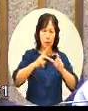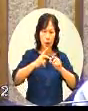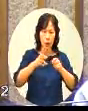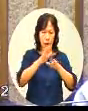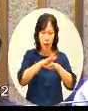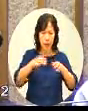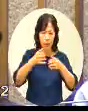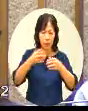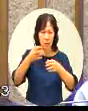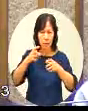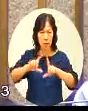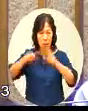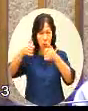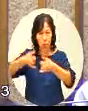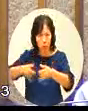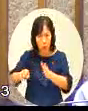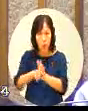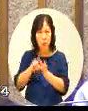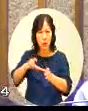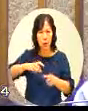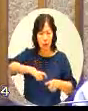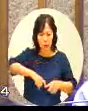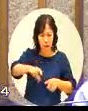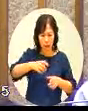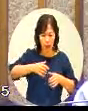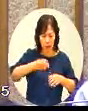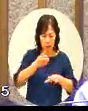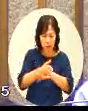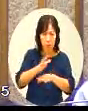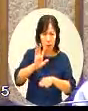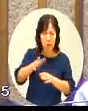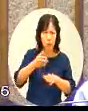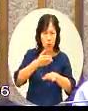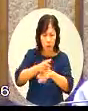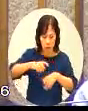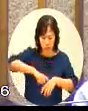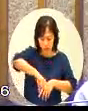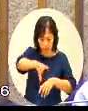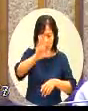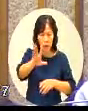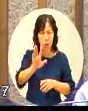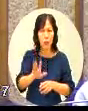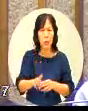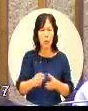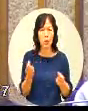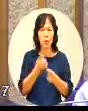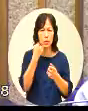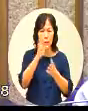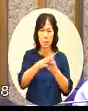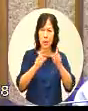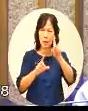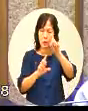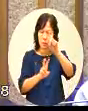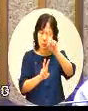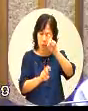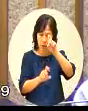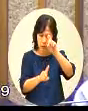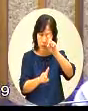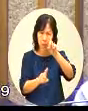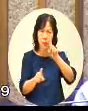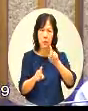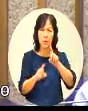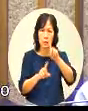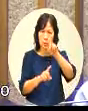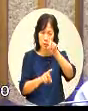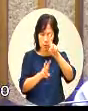部分，这个车侧哦，就是那个车道的部分，有部分车道了哈、哦，车侧的部分，我们在11月21号，也就